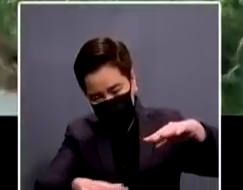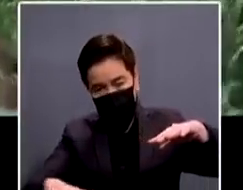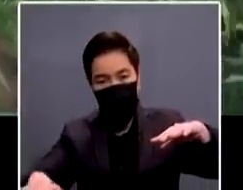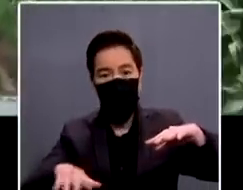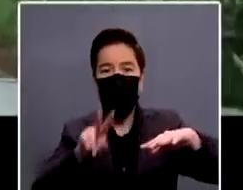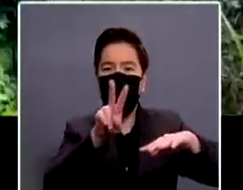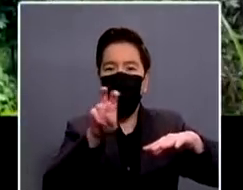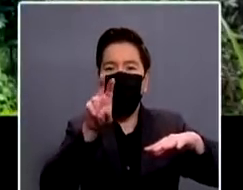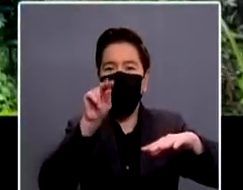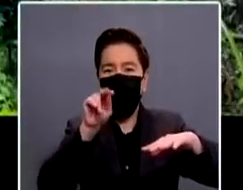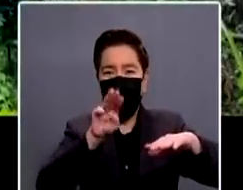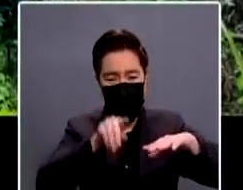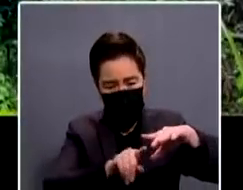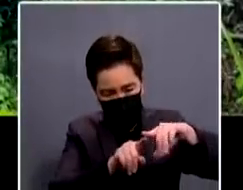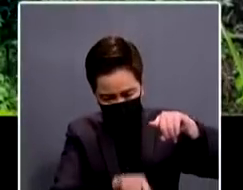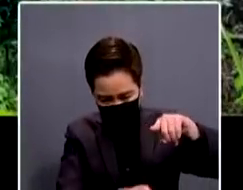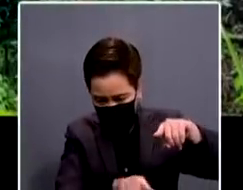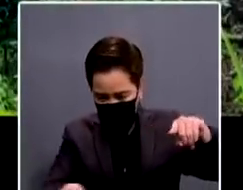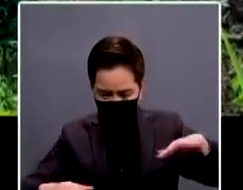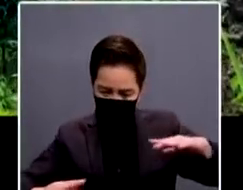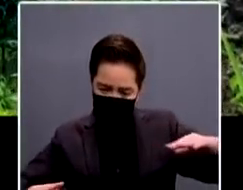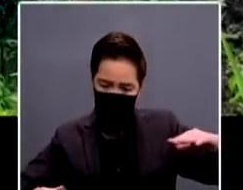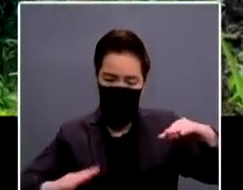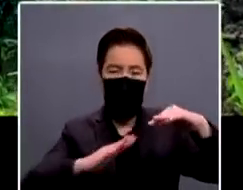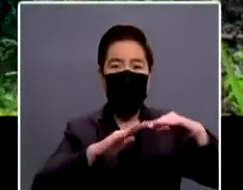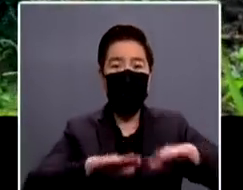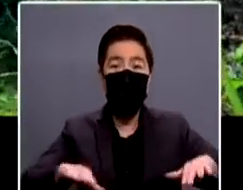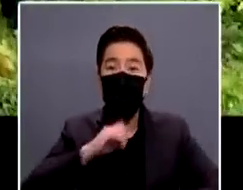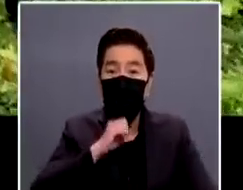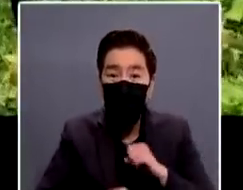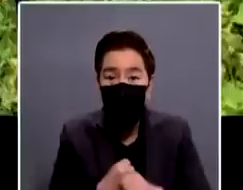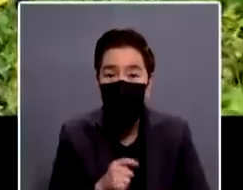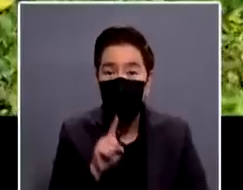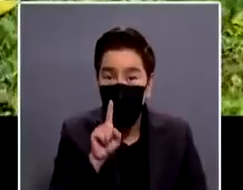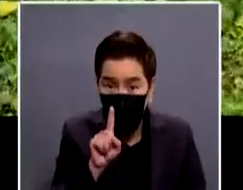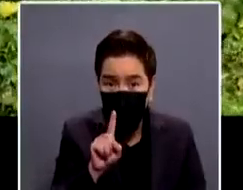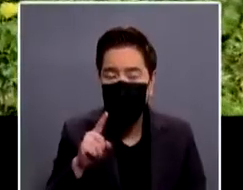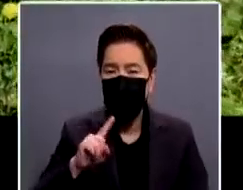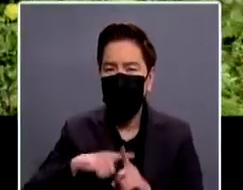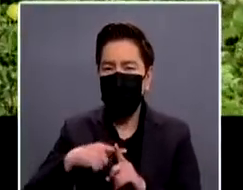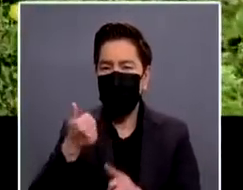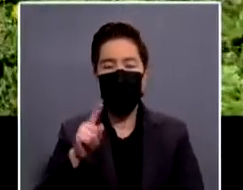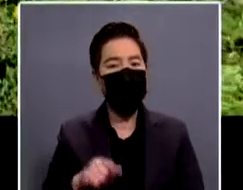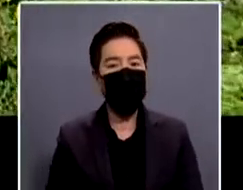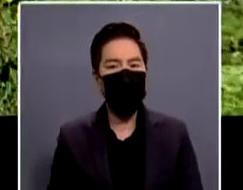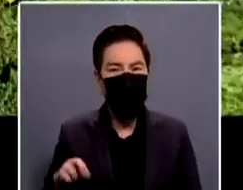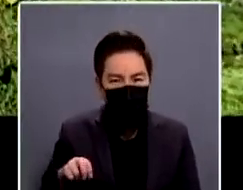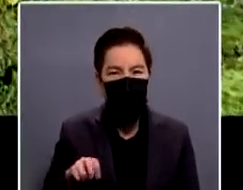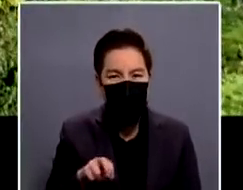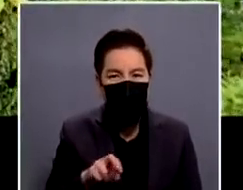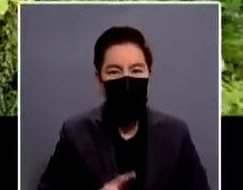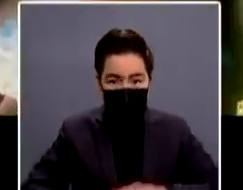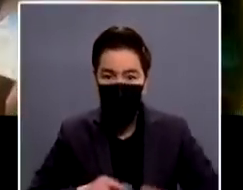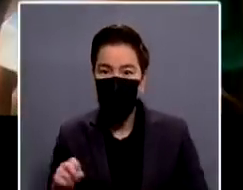าณ230เมตรลักษณะเส้นทางสำหรับเด็กอายุ1ขวบ11เดือนไม่สามารถที่จะเดินมาเ